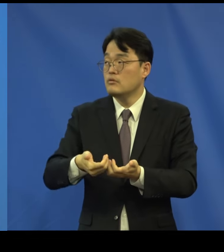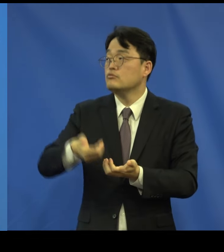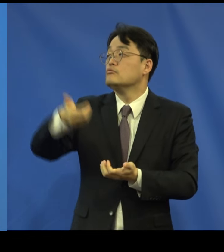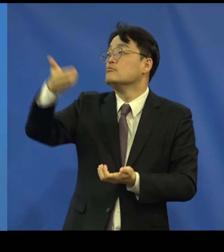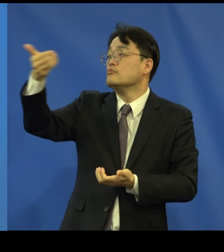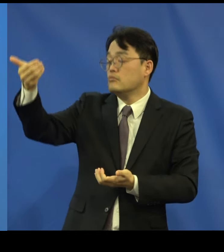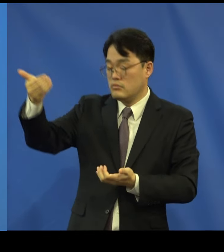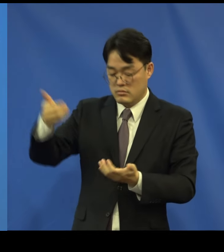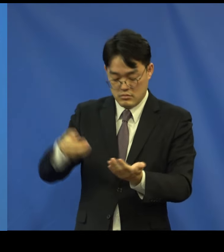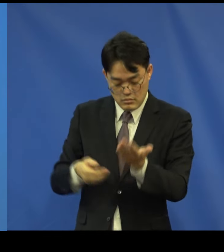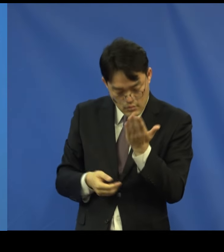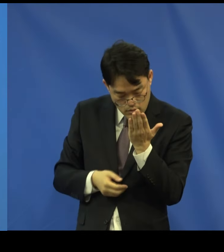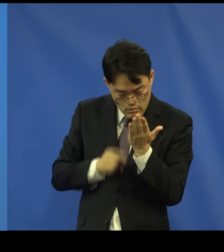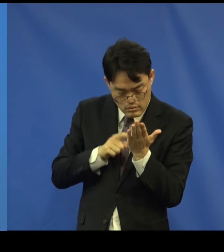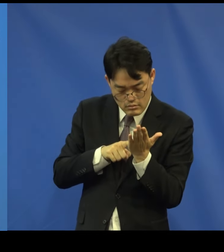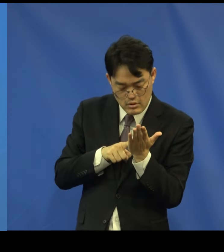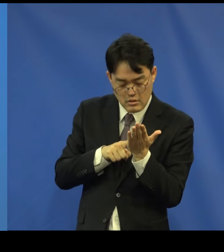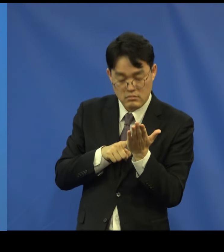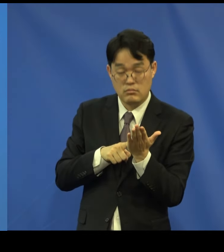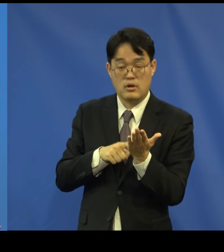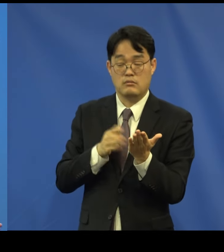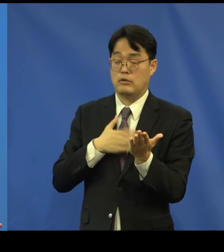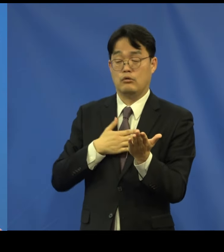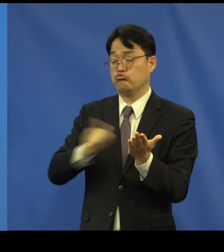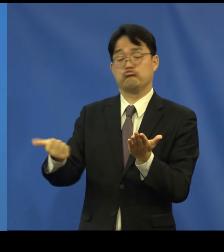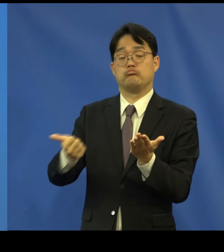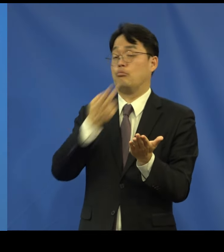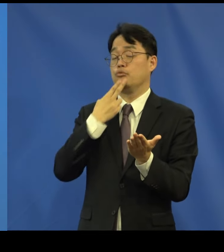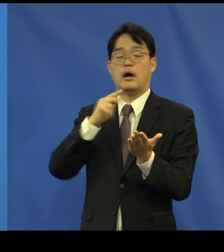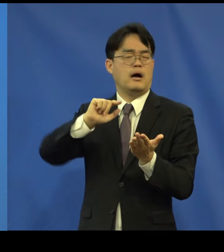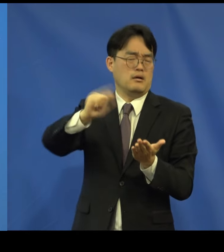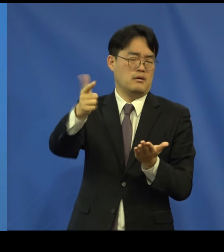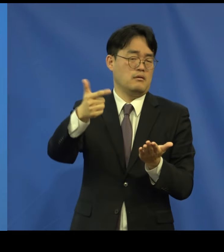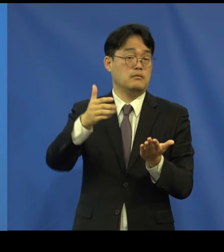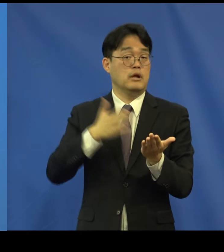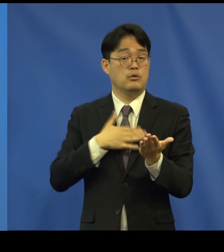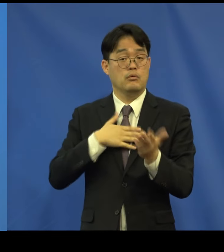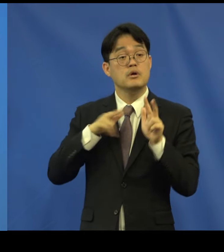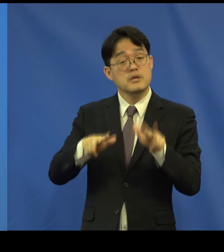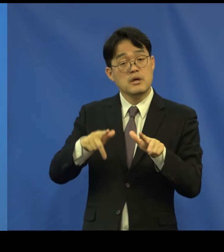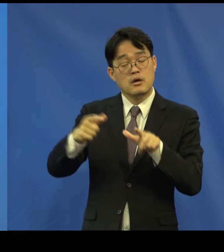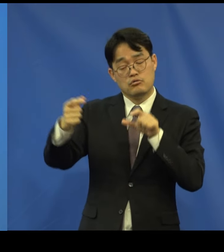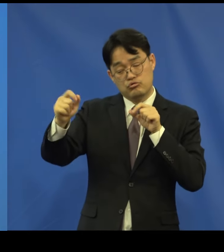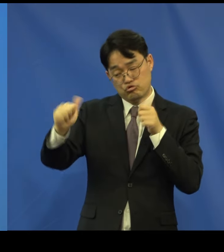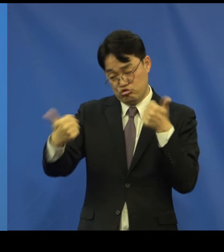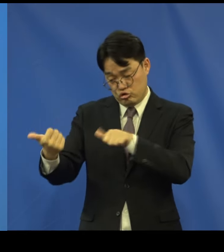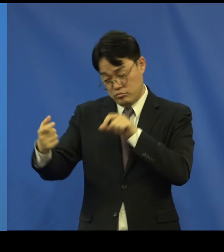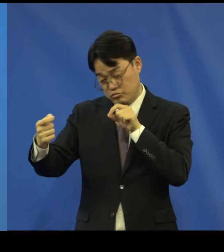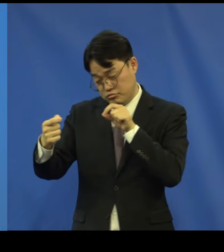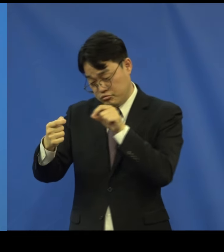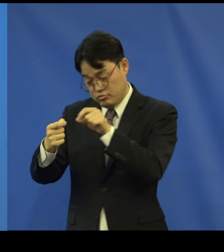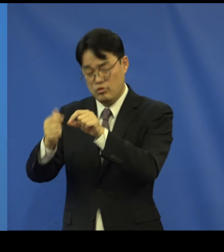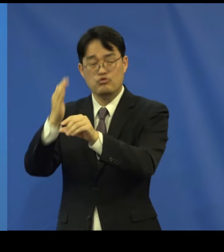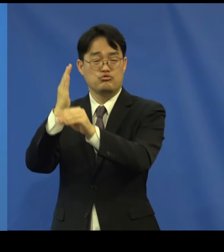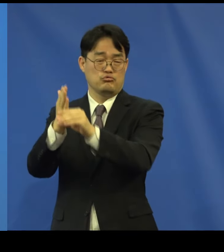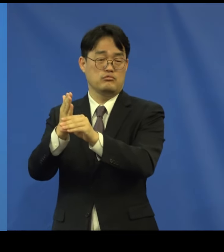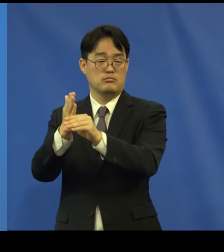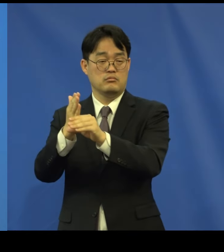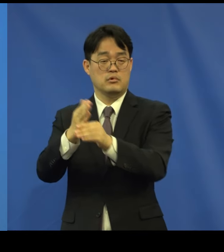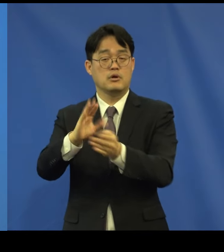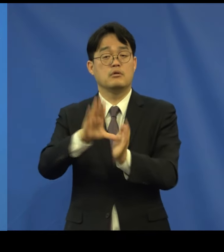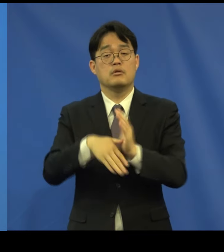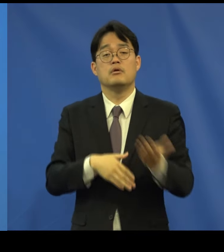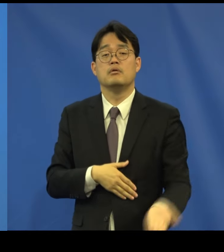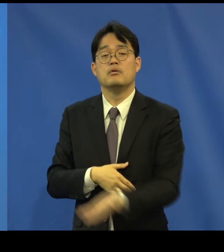때가 반드시 옵니다. 여러분, 우리가 잃어버린 감각이 있어요. 죄로 인하여. 안타까운 것은 더 좋은 것을